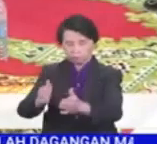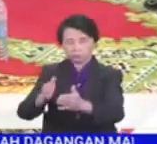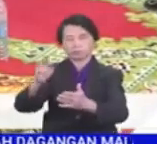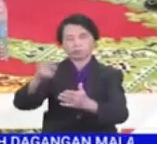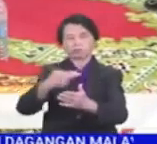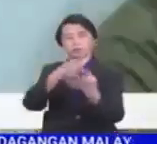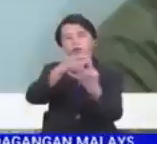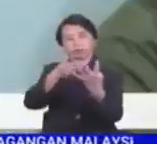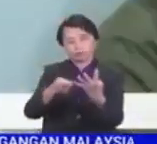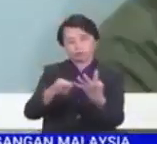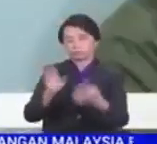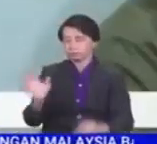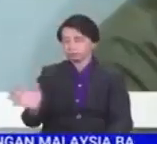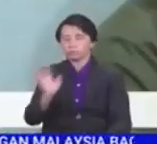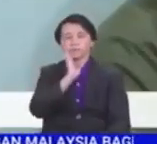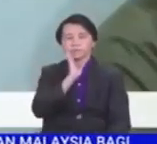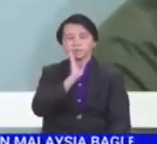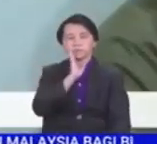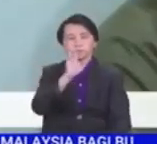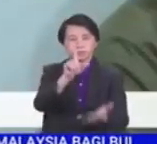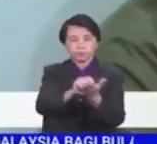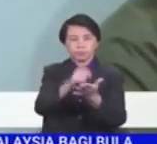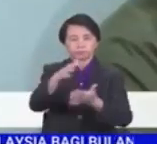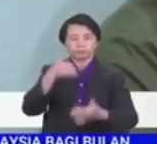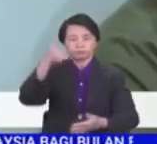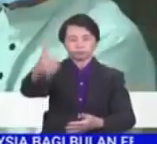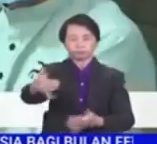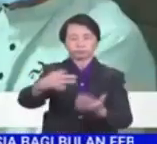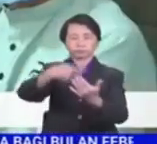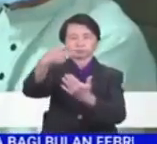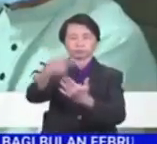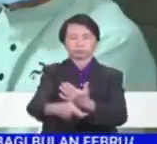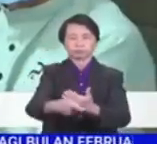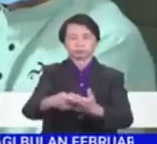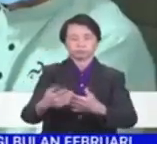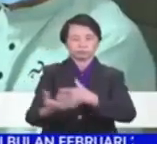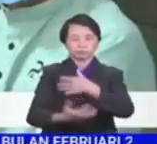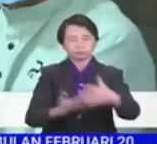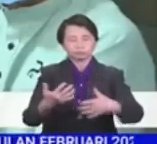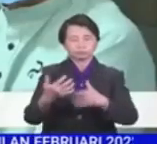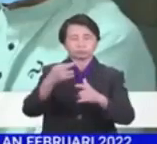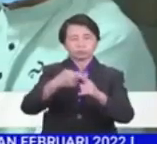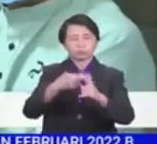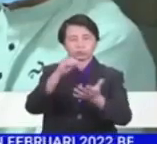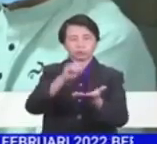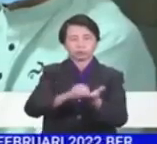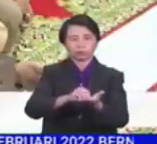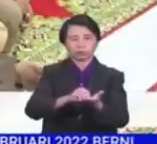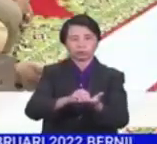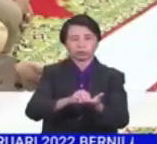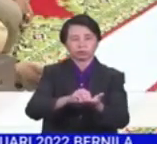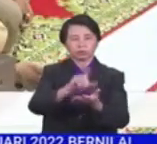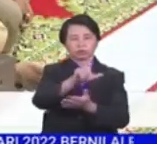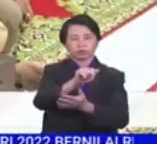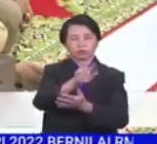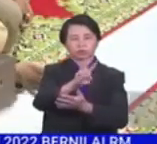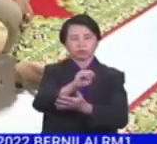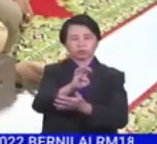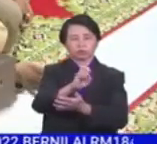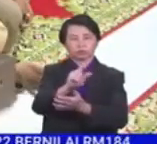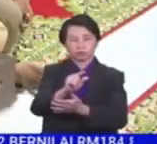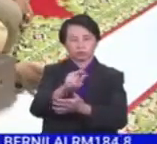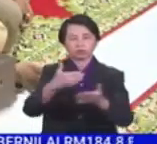Ramadhan Beliau berkata demikian kepada pemberitaan selepas hadir ke program bedudung Ramadan disuruh lupa Kranggan seimbang